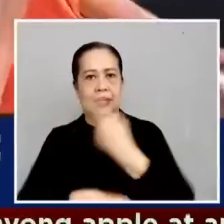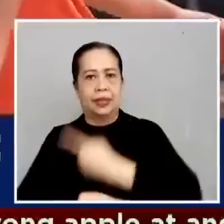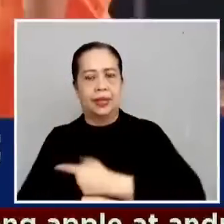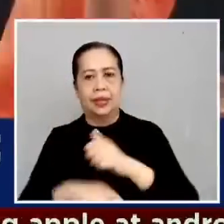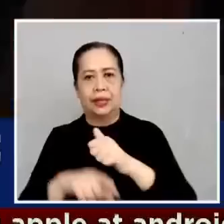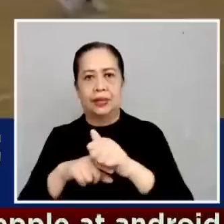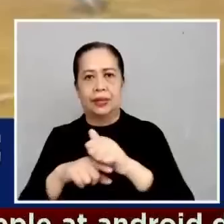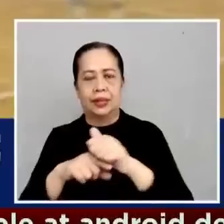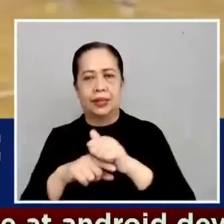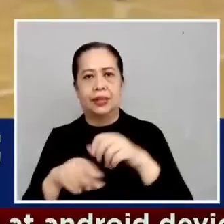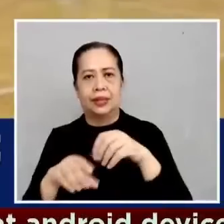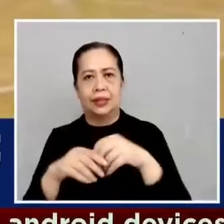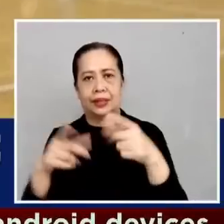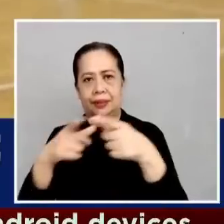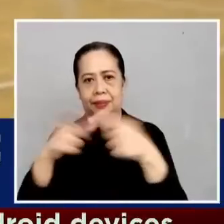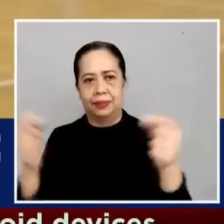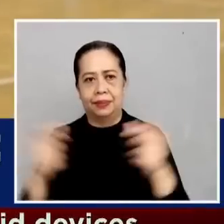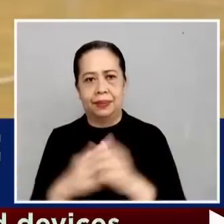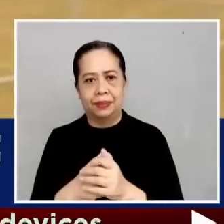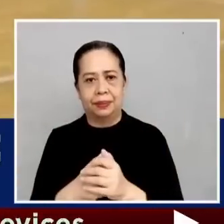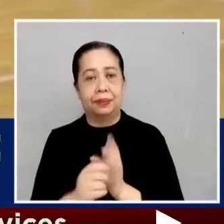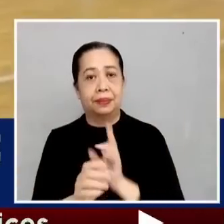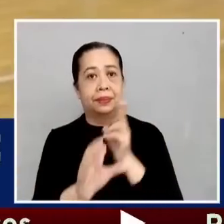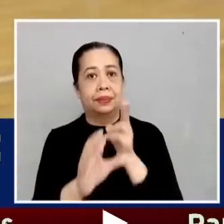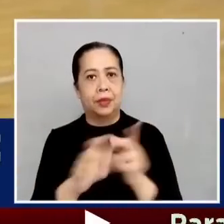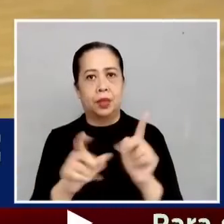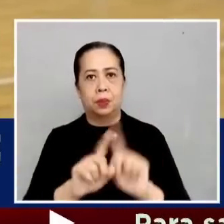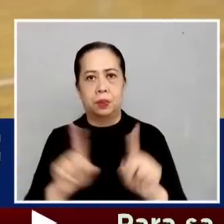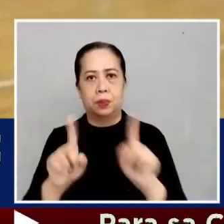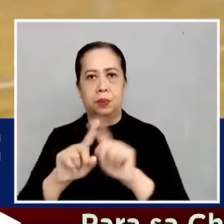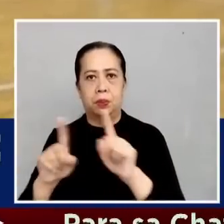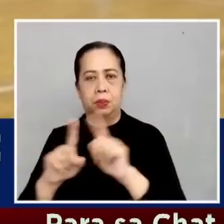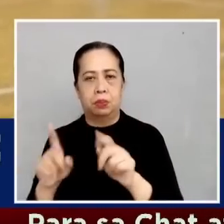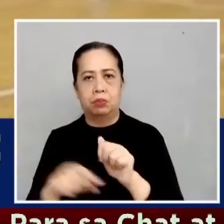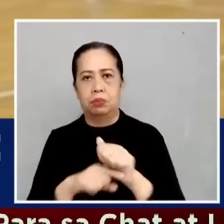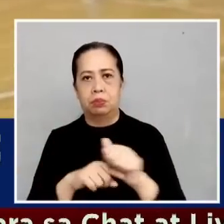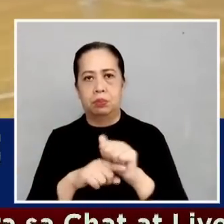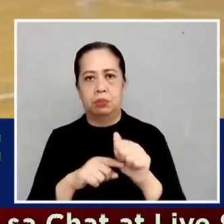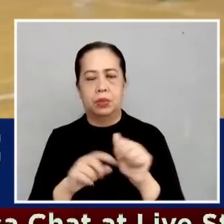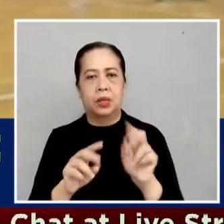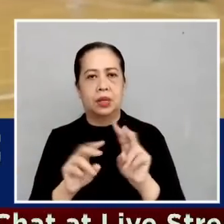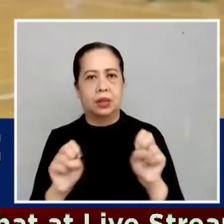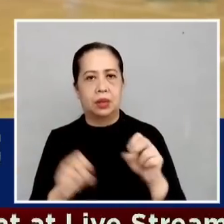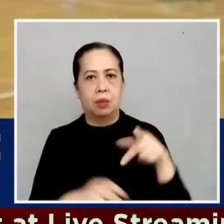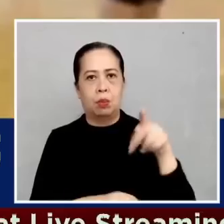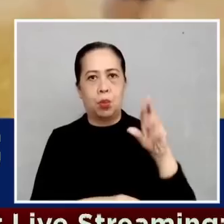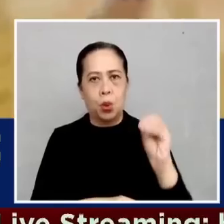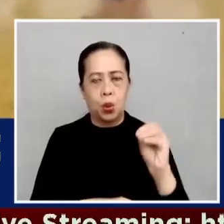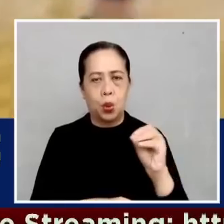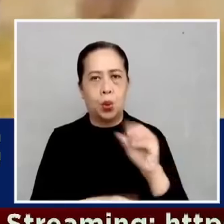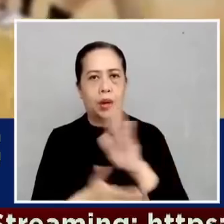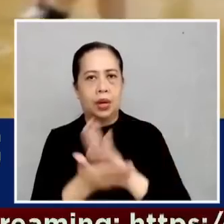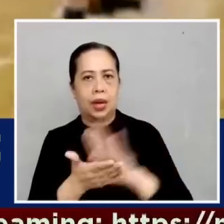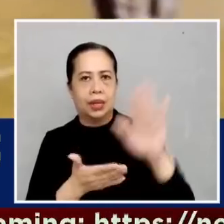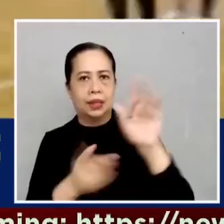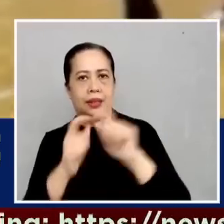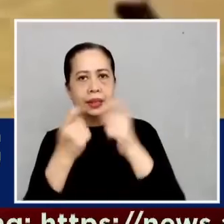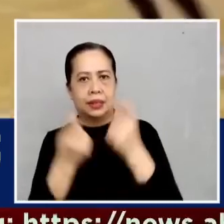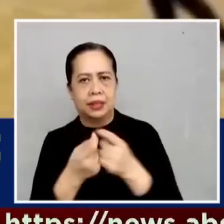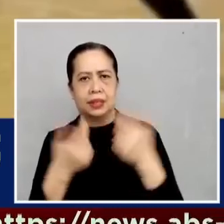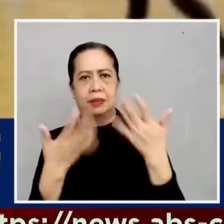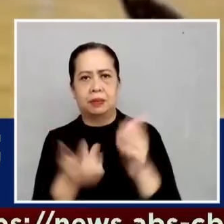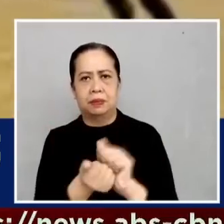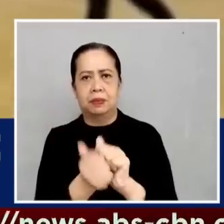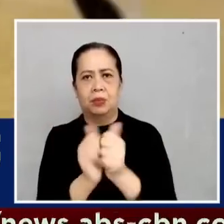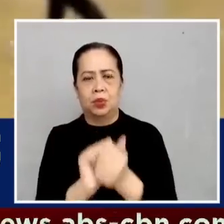sa Japan. Sumabak sila sa iba't ibang tune-up games kontra pro at collegiate teams. Nakapag-adjust na rin sila